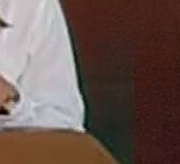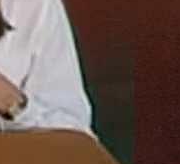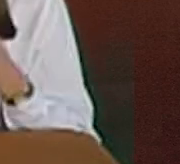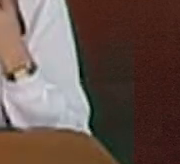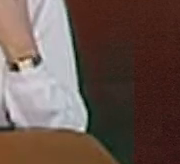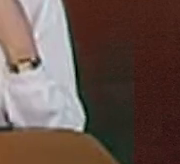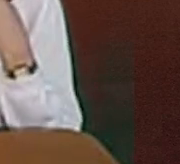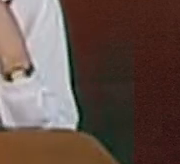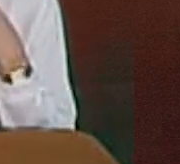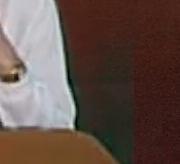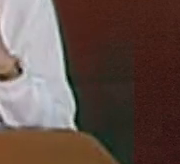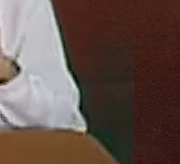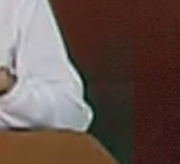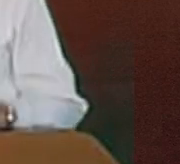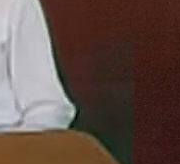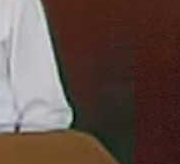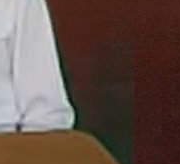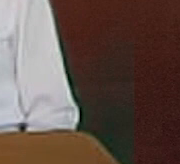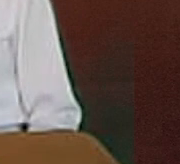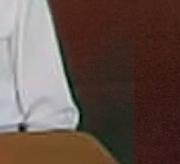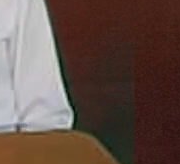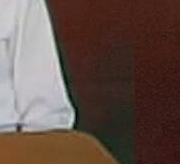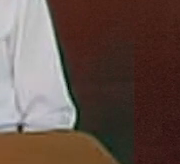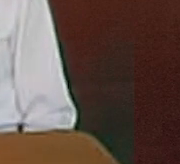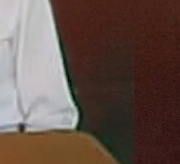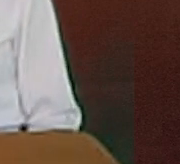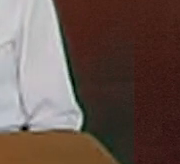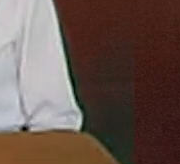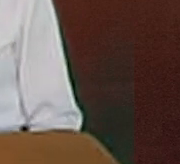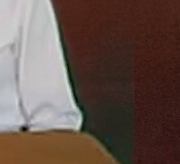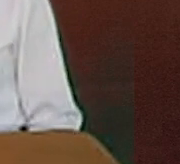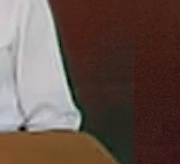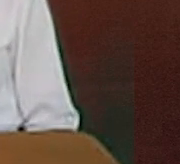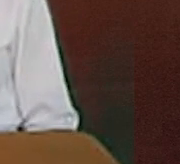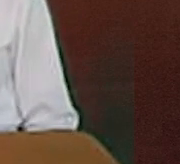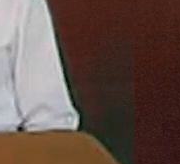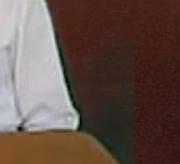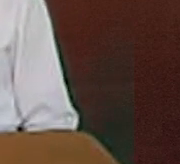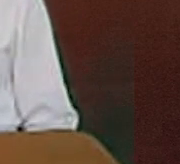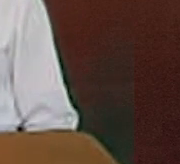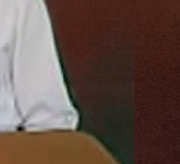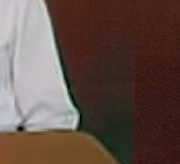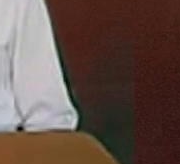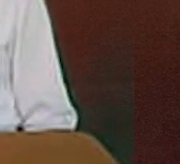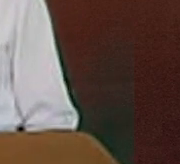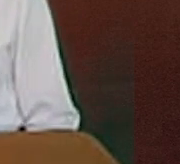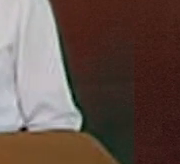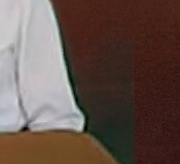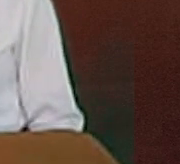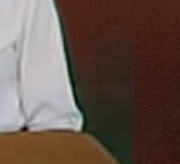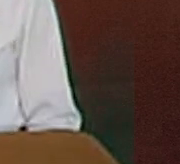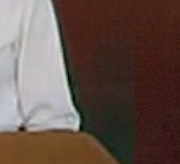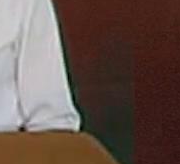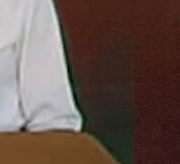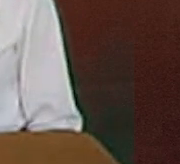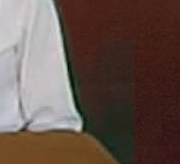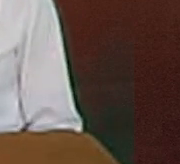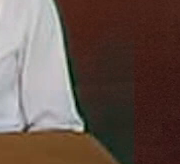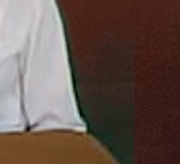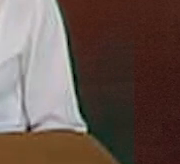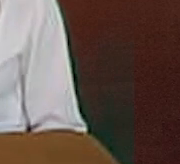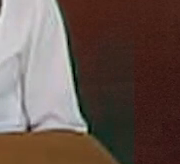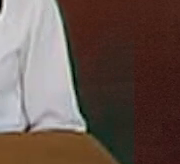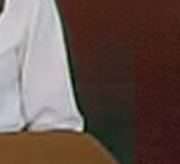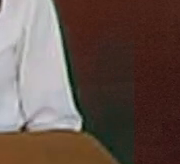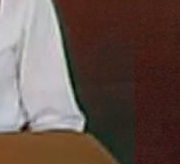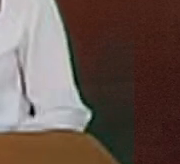tanong, alam mo na bang gamitin yan? Parang nangangamuti ka yata eh. Kaya nga eh. Sa tingin ko, kailangan kong manood ng